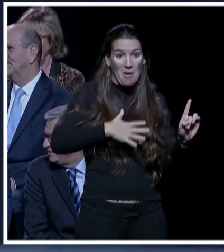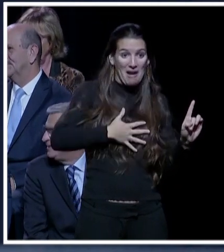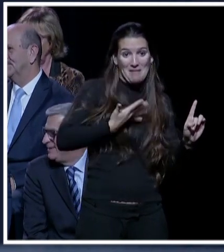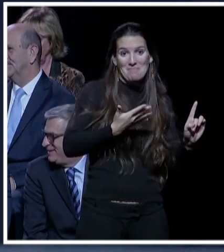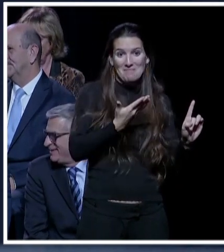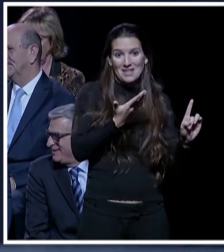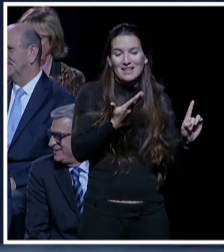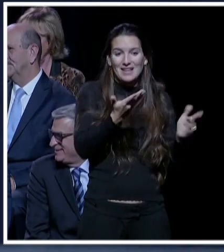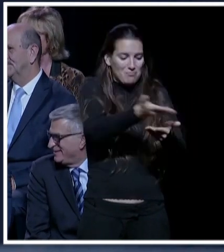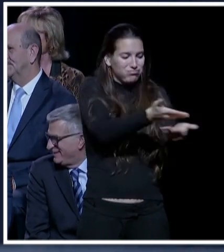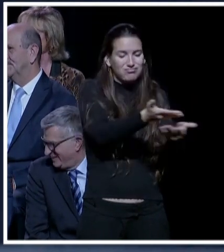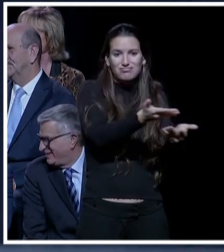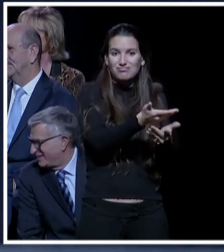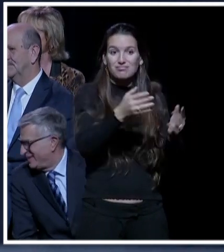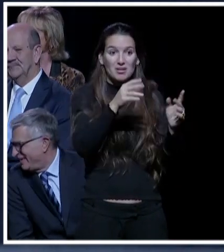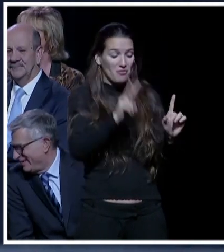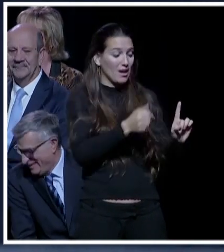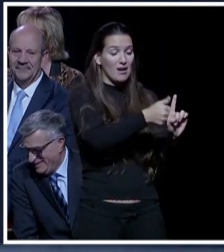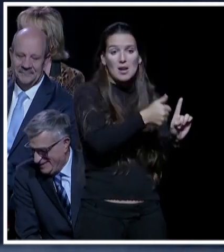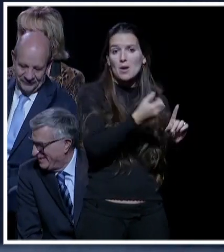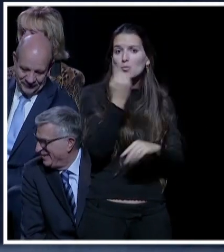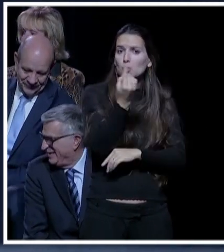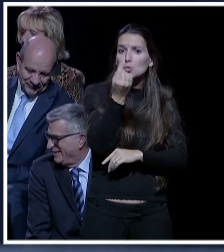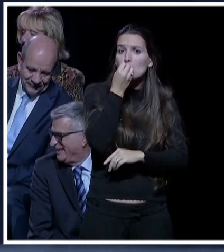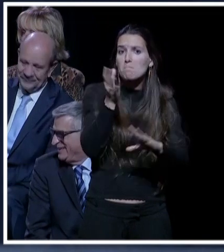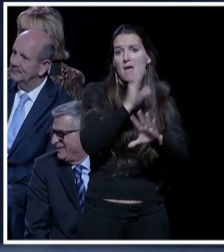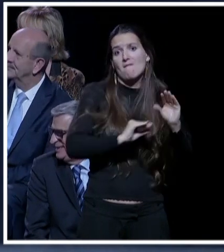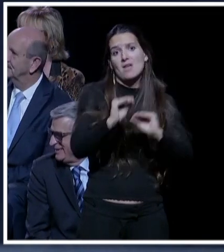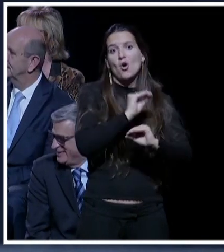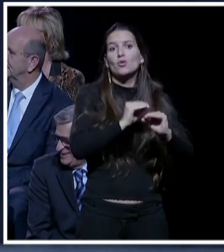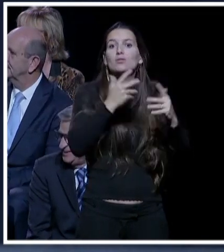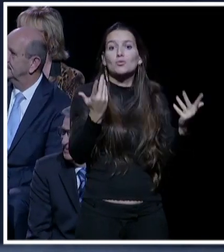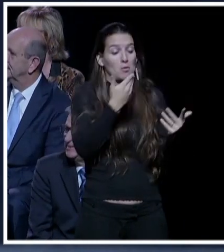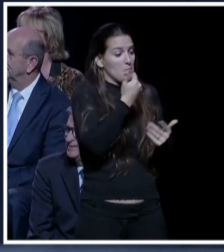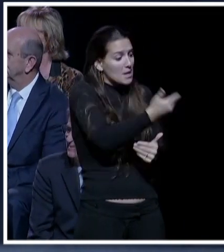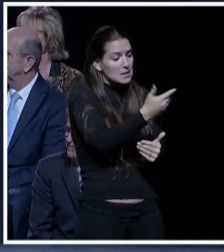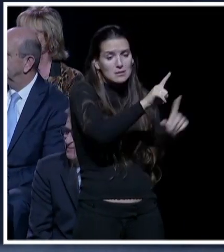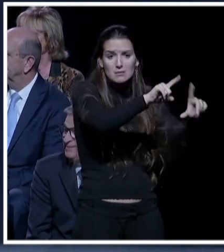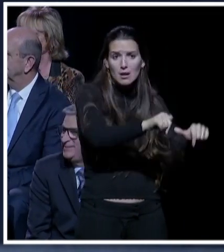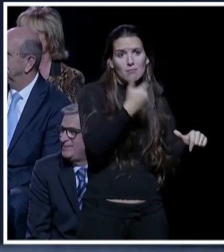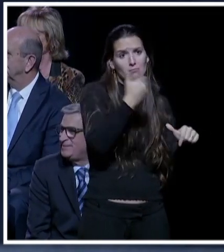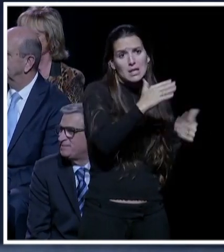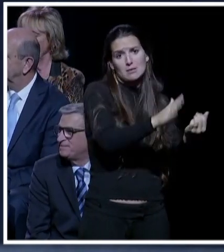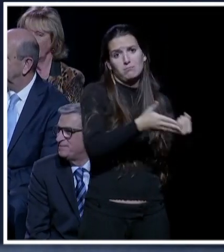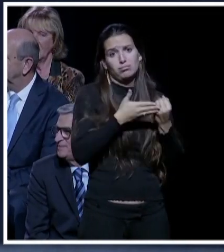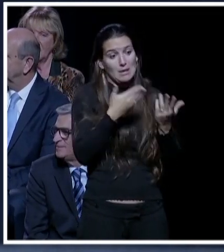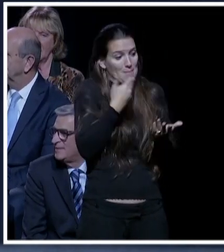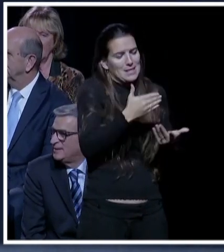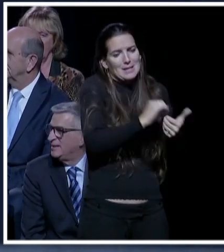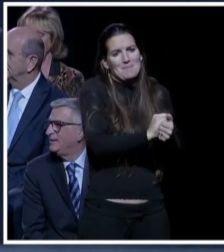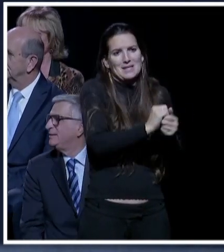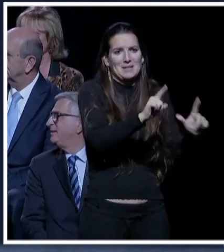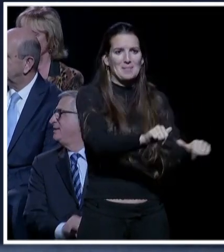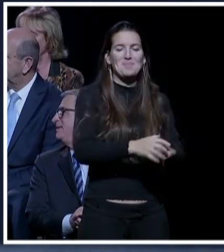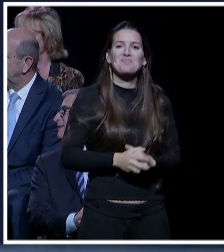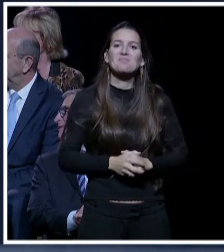qui a toujours une présence bienveillante pour nous tous. Merci Michèle de ton soutien, de ta présence et de ton amitié. Je